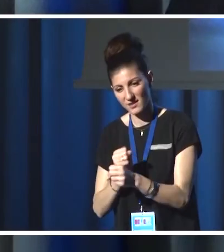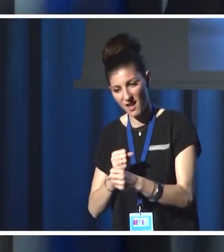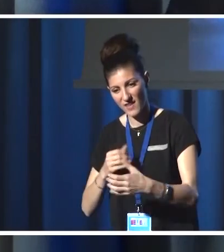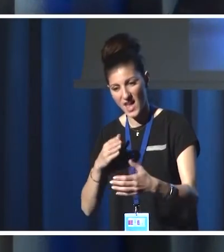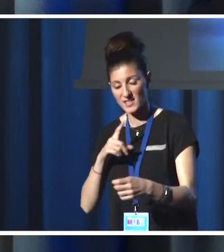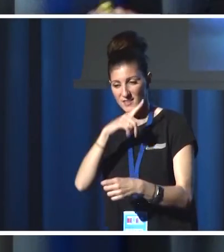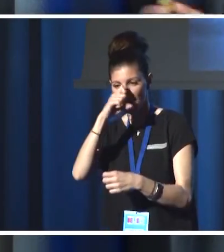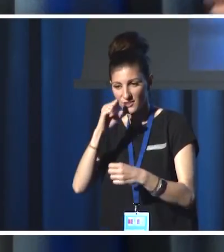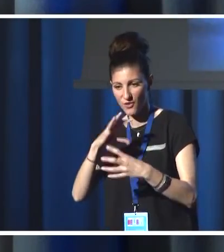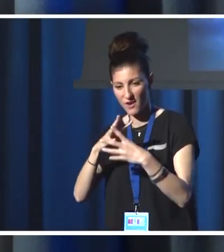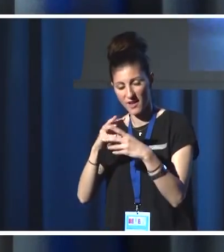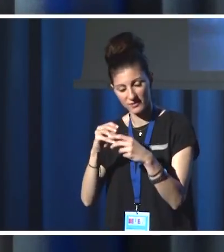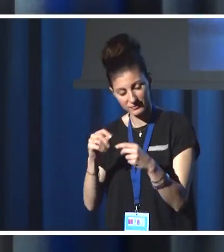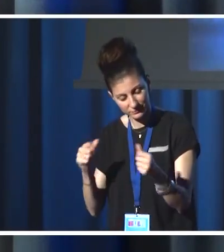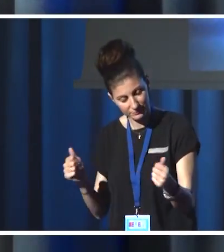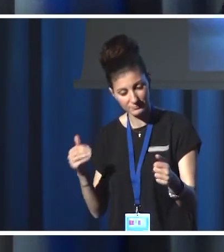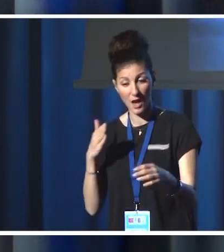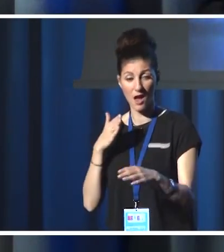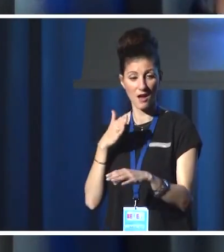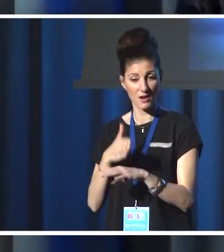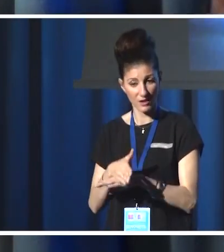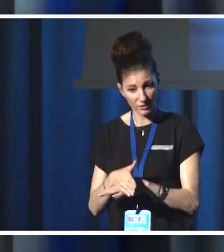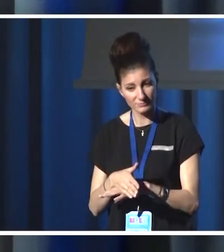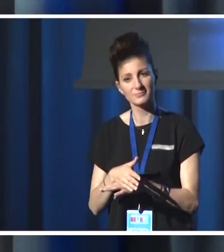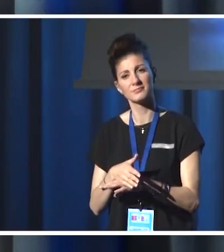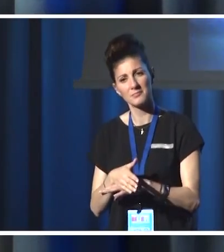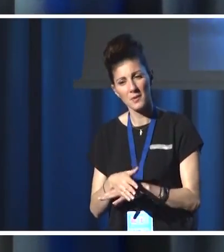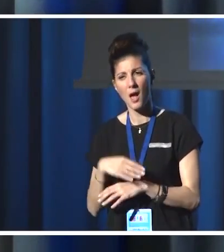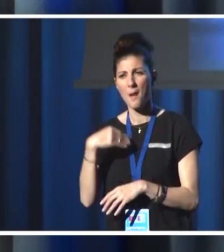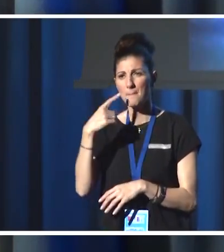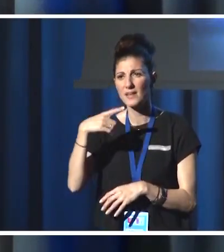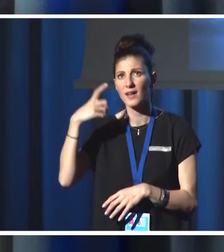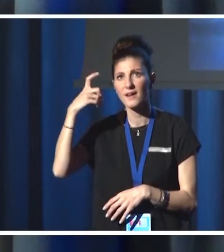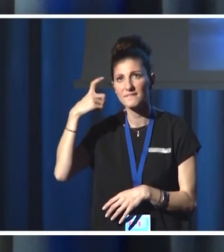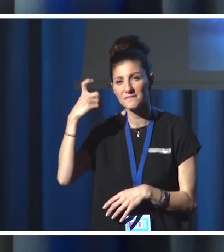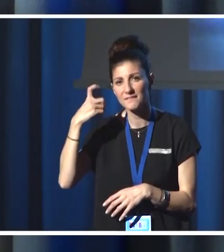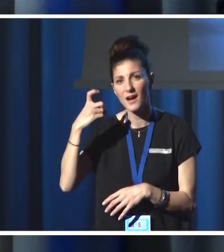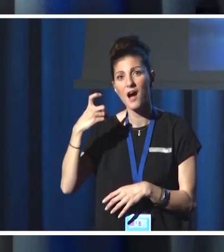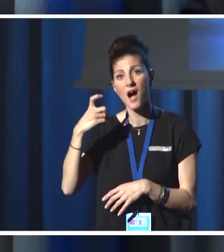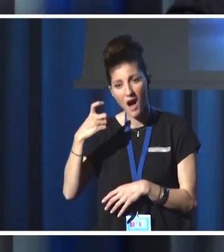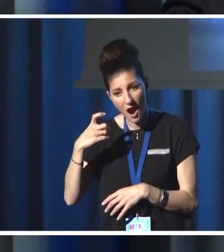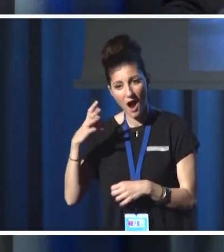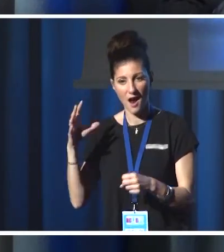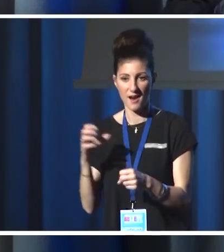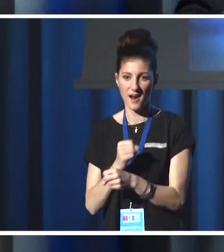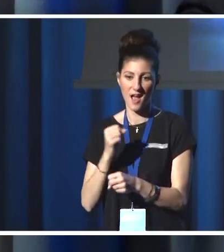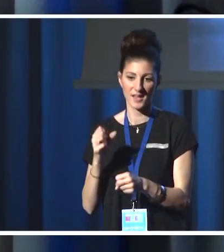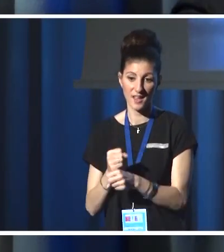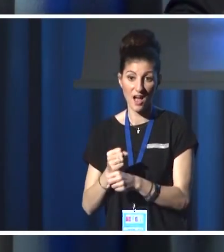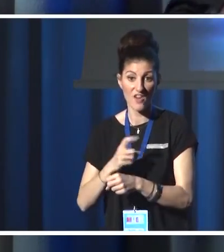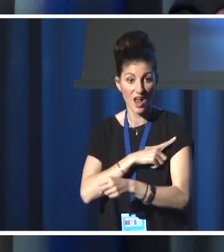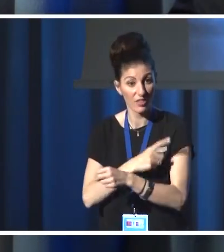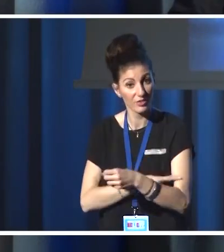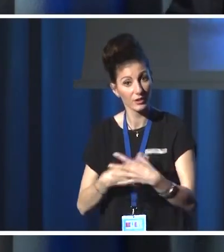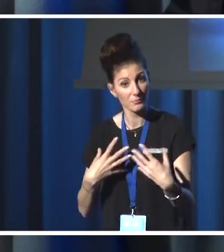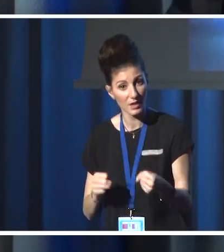αυτό όσο πιο γρήγορα αυτές τις δυνάμεις τις βγάλουμε από μέσα μας τόσο πιο γρήγορα